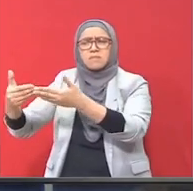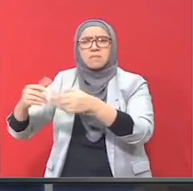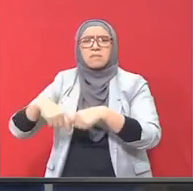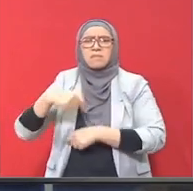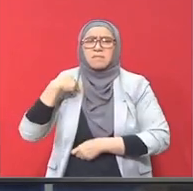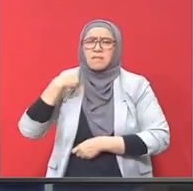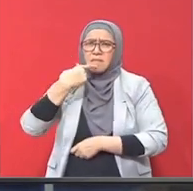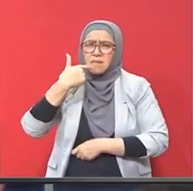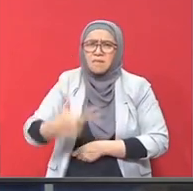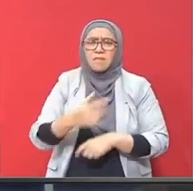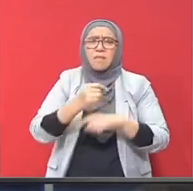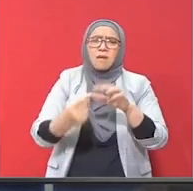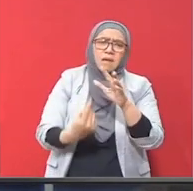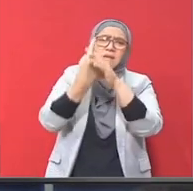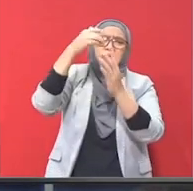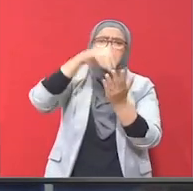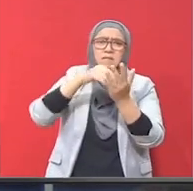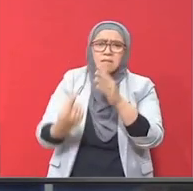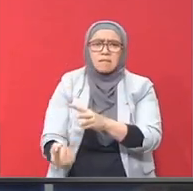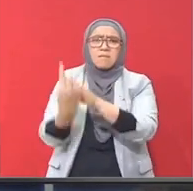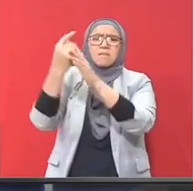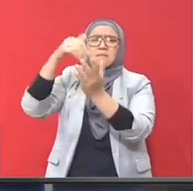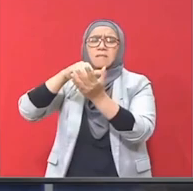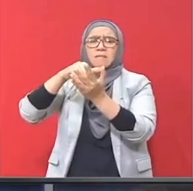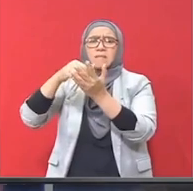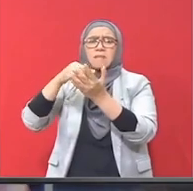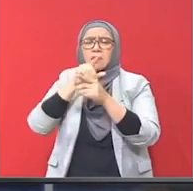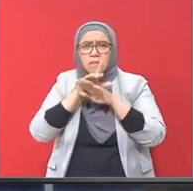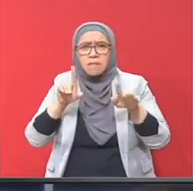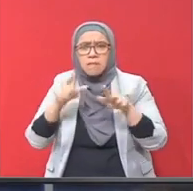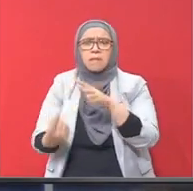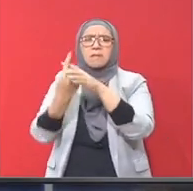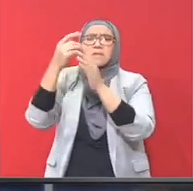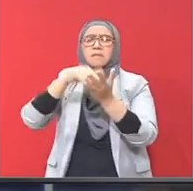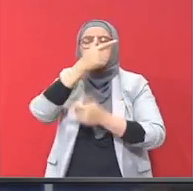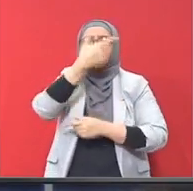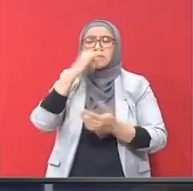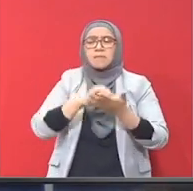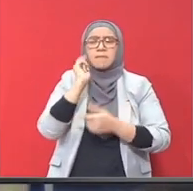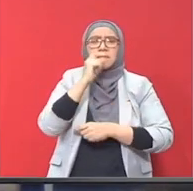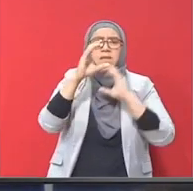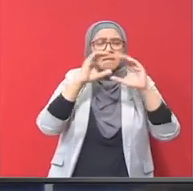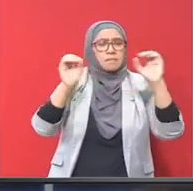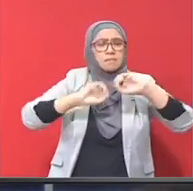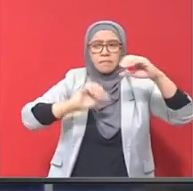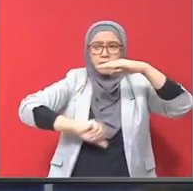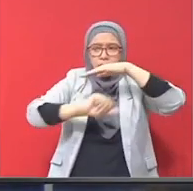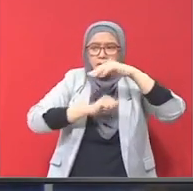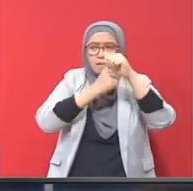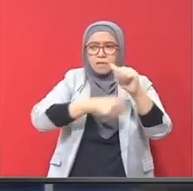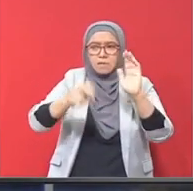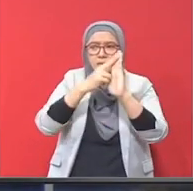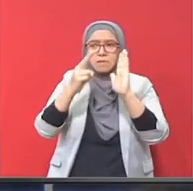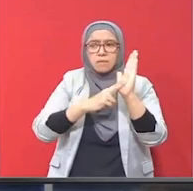lama dan timbul tenggelam dari masa ke semasa oleh itu saya dan dikatakan tadi mempunyai tidak asas daripada segi undang-undang dan